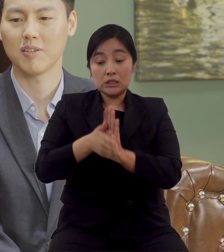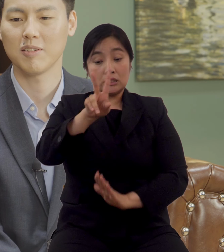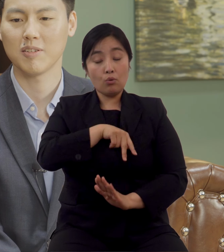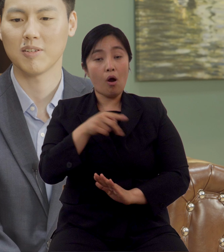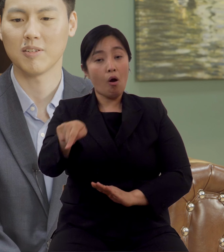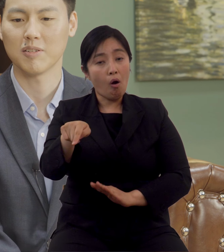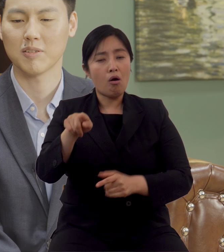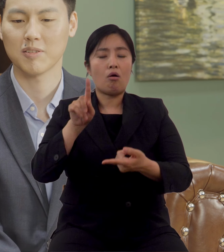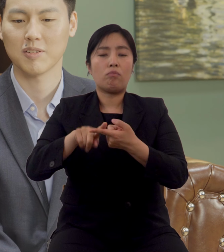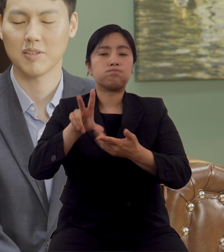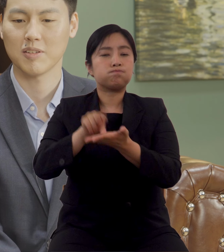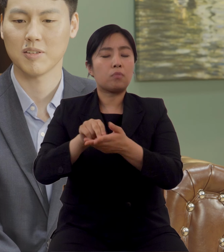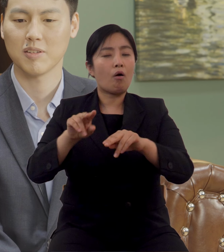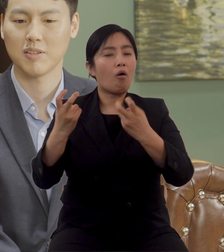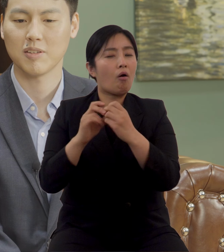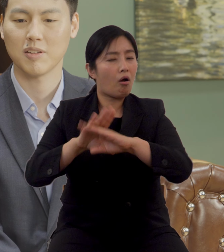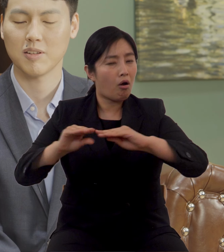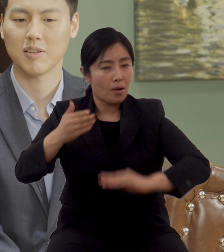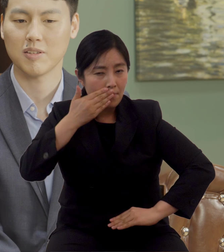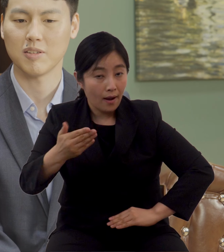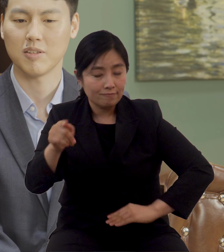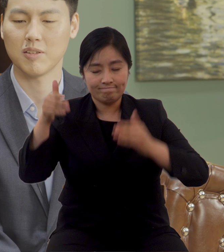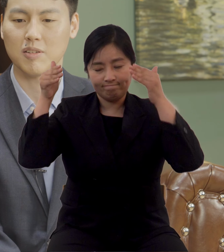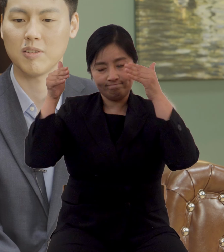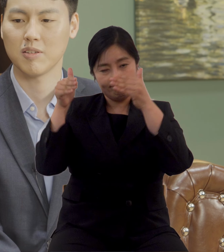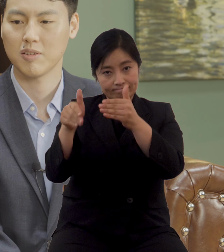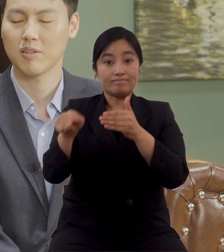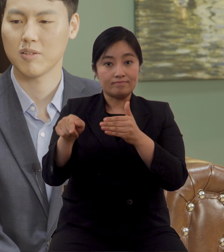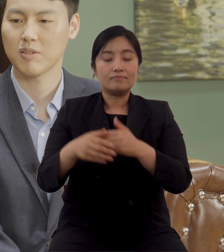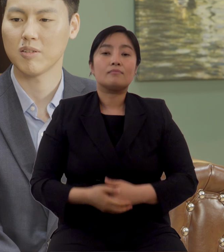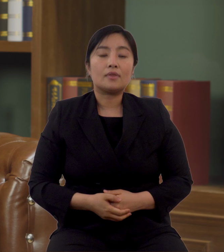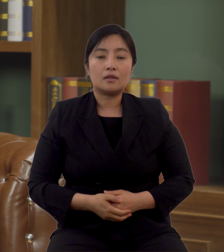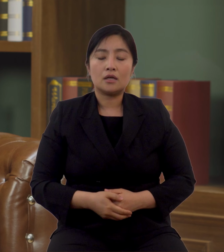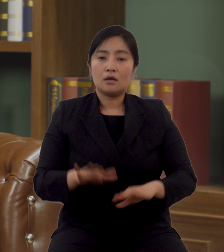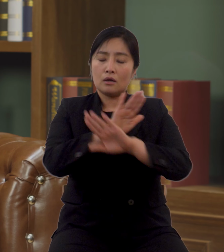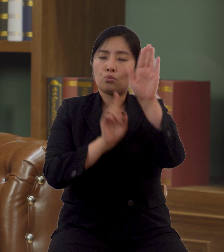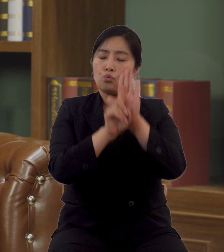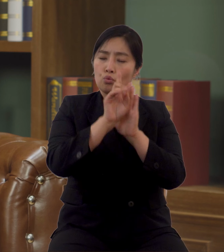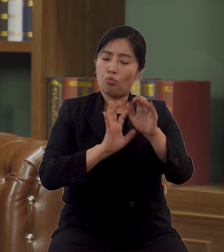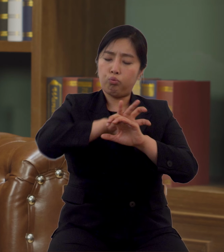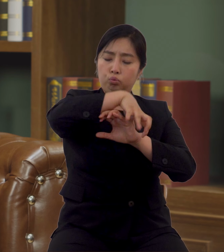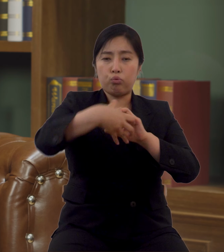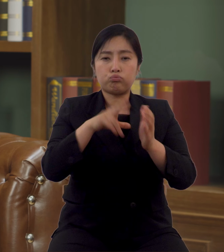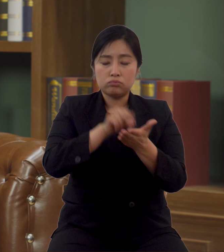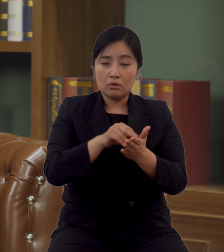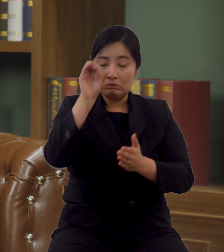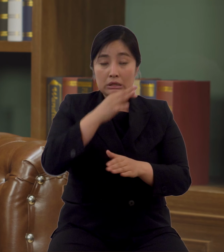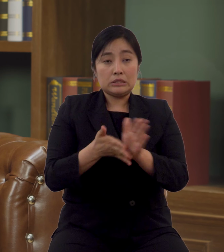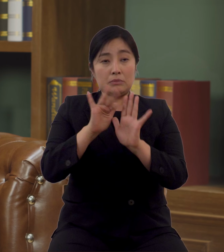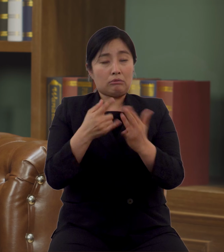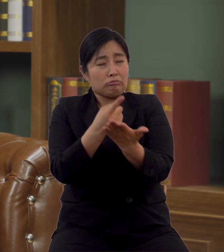문제를 시의회가 어떻게 이 문제를 안고 갈지 좀 귀추가 궁금합니다. 맞습니다. 기후위기